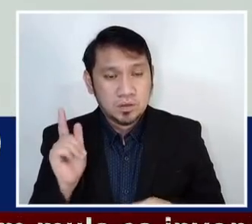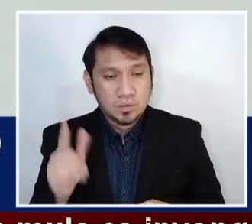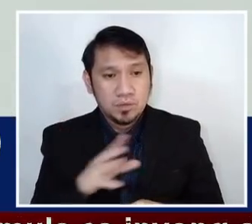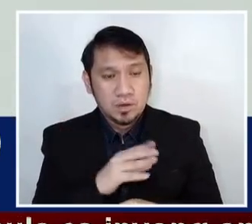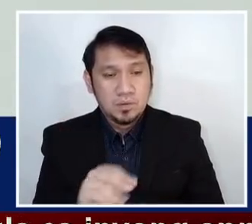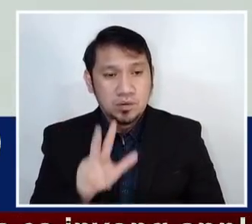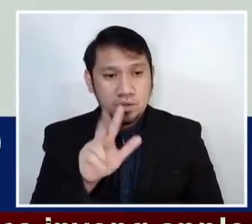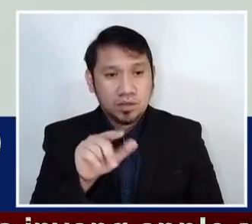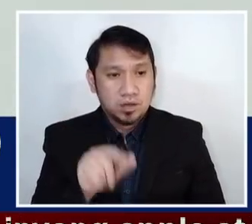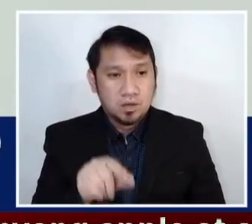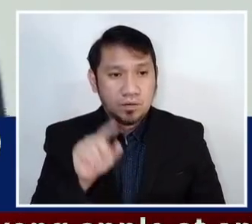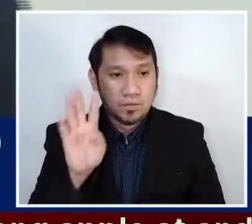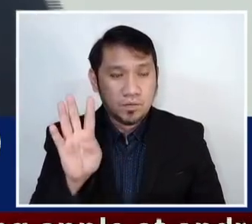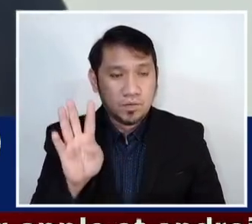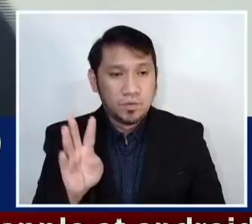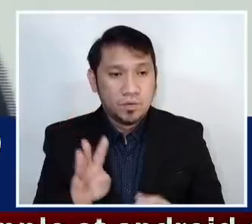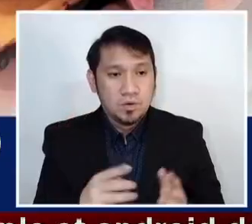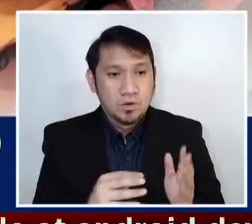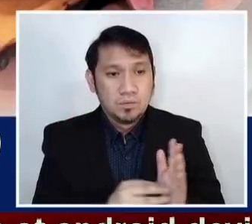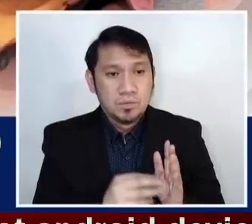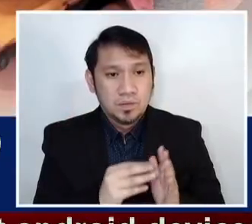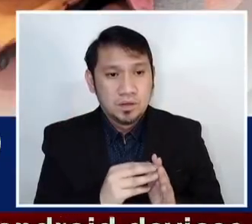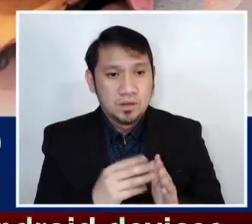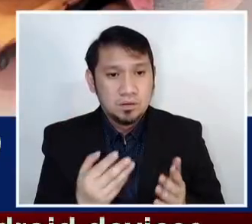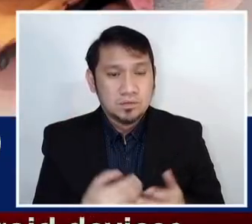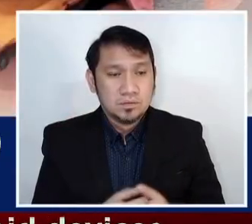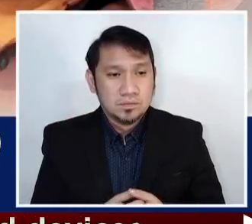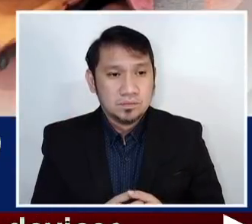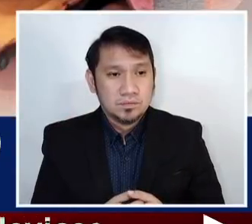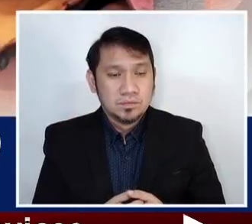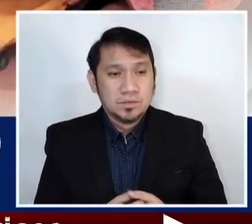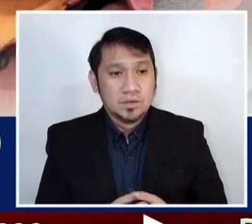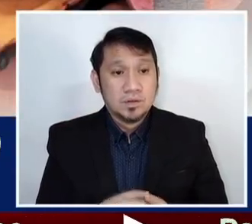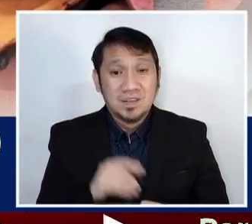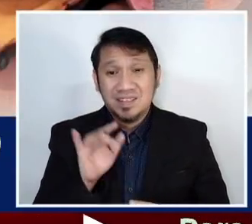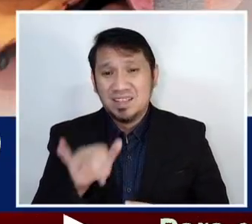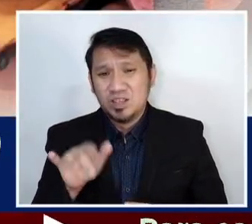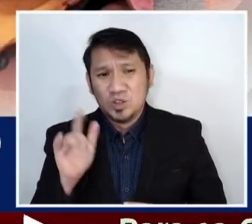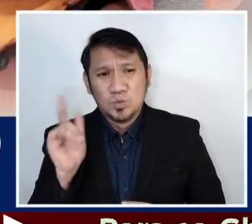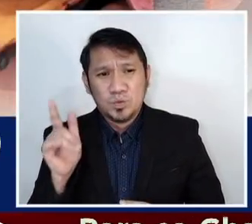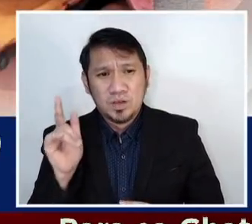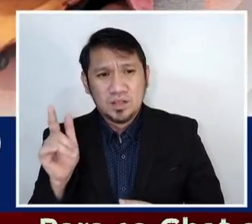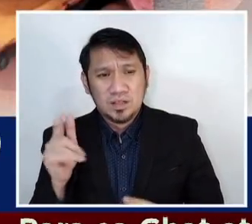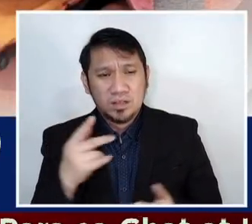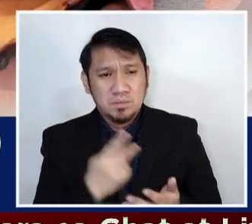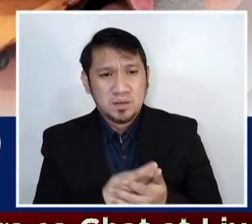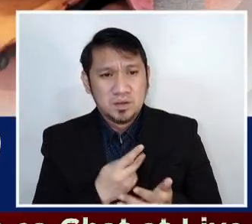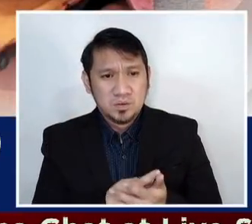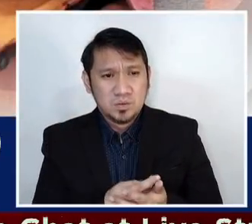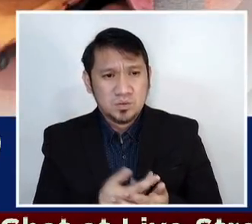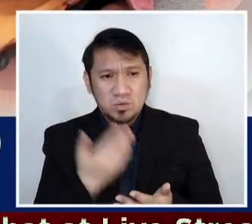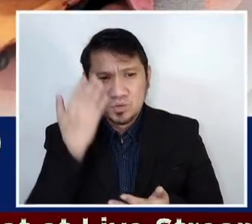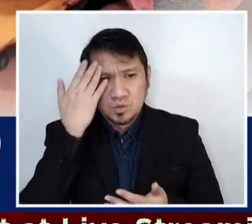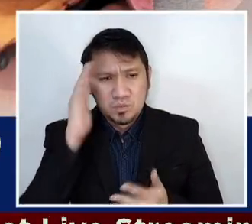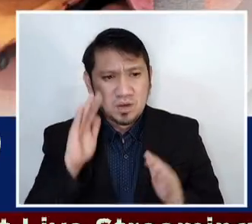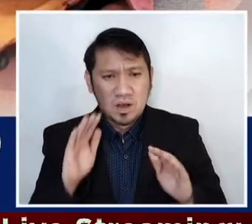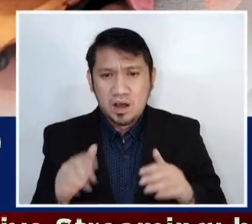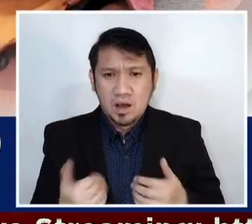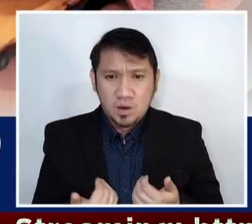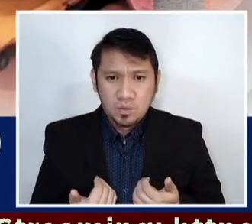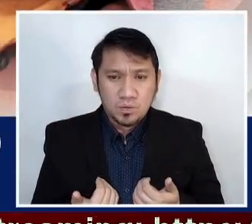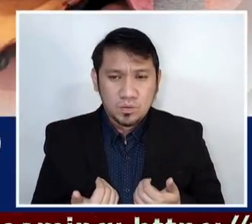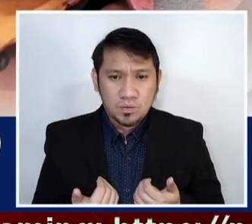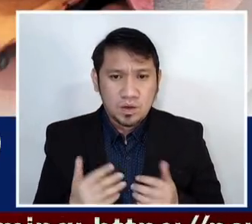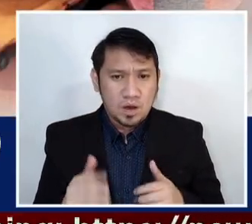3.4 million rice farmers. I think he was misquoted. Yung sa 20 pesos, para bigyan sila ng, paano patakbo ng